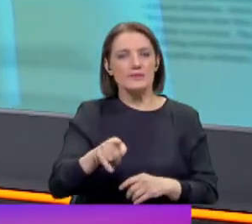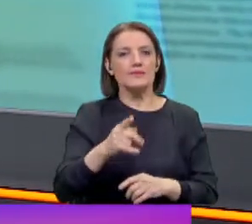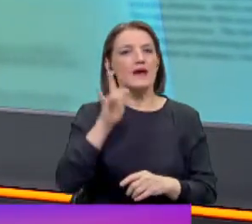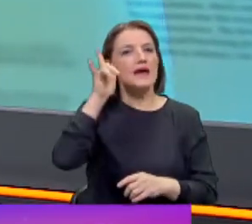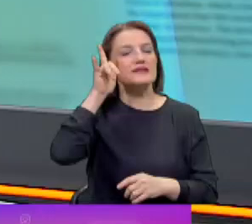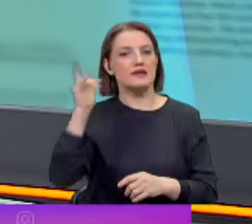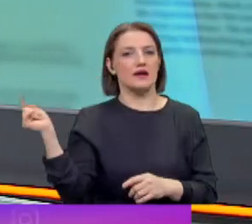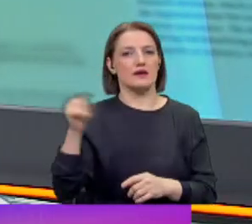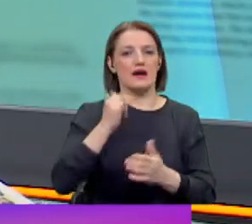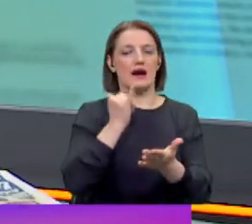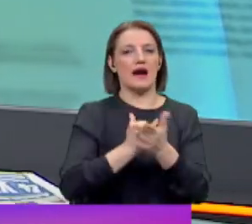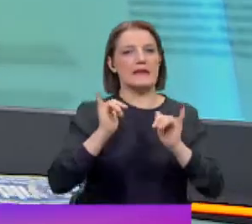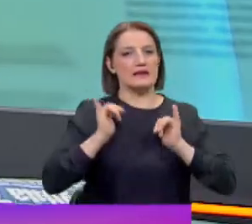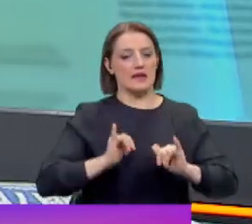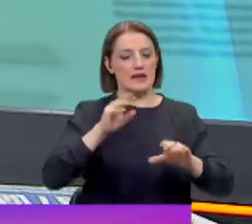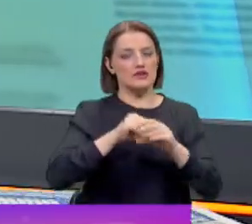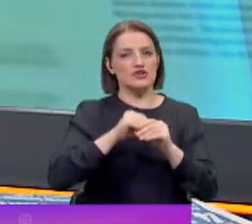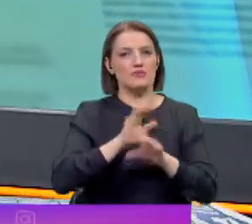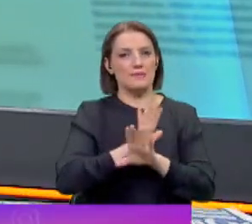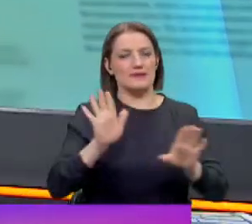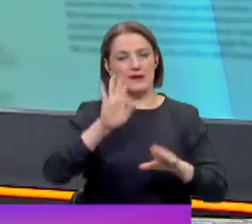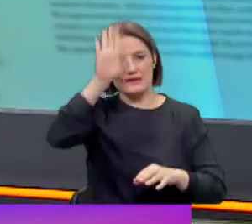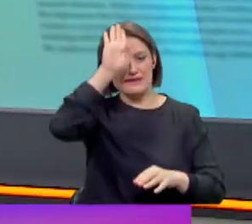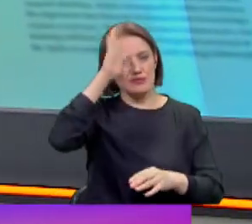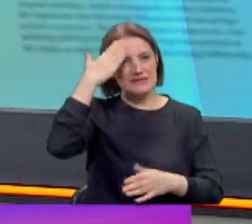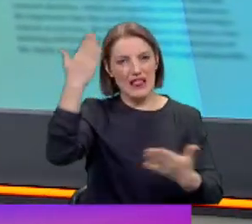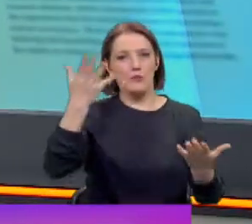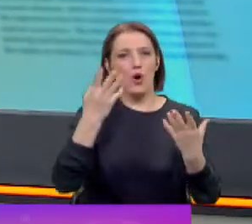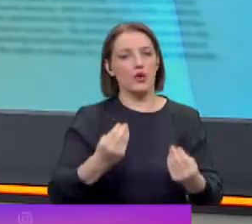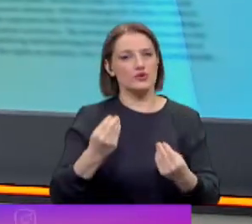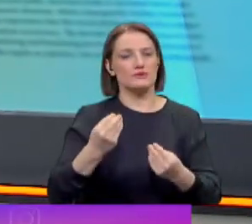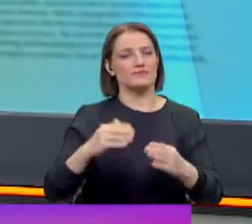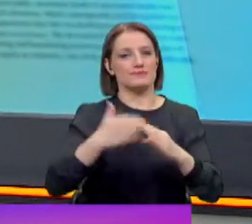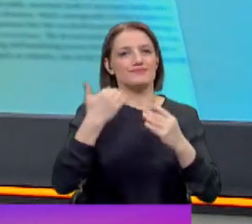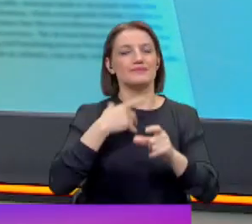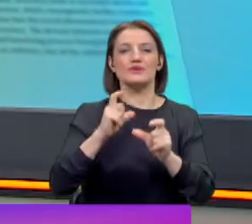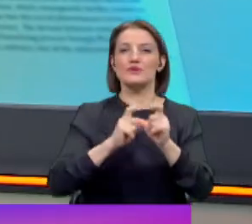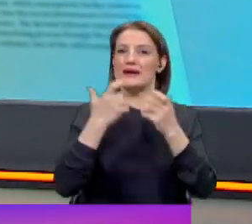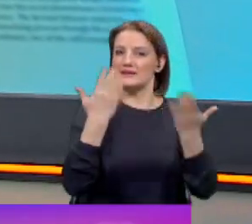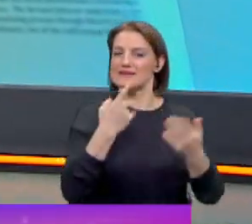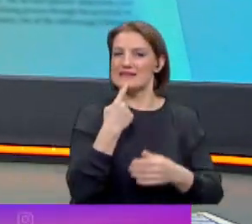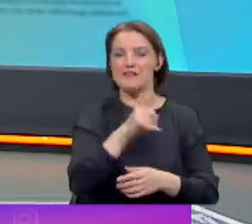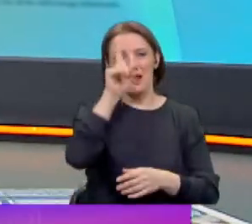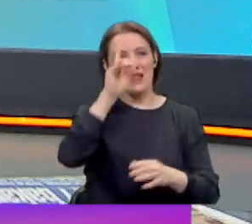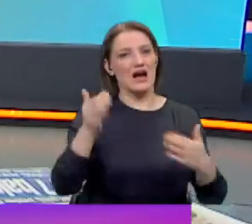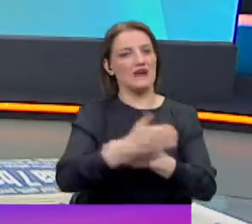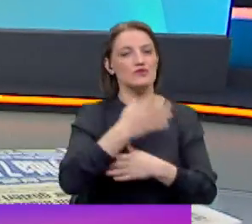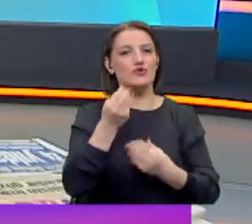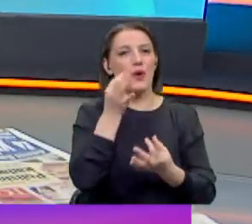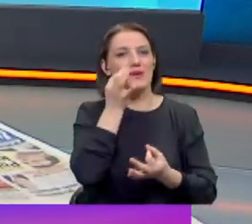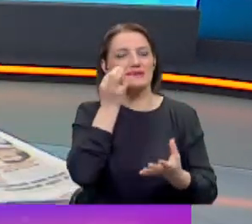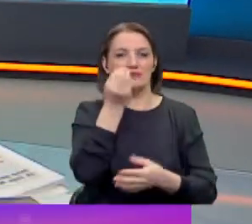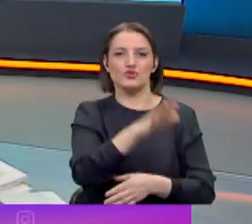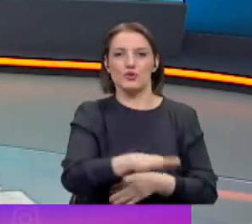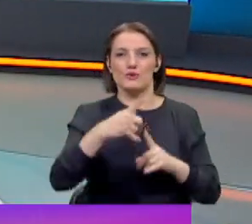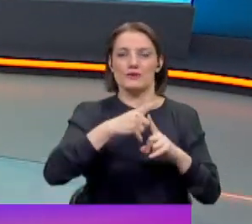Edirne'den dönüyor karne tatili onlar için bitti İstanbul'dan selamlar üretmiş Biz de günaydın dedim Allah kavuştursun çok da özlemiş